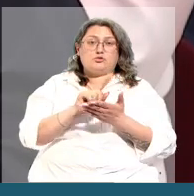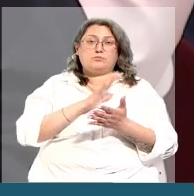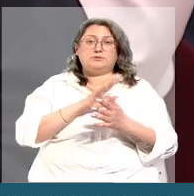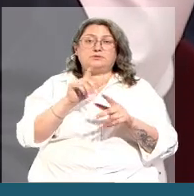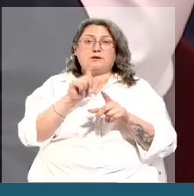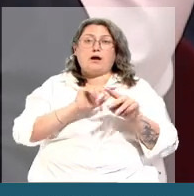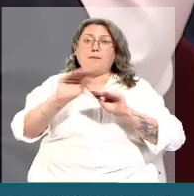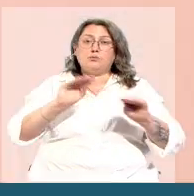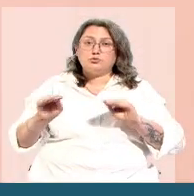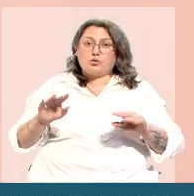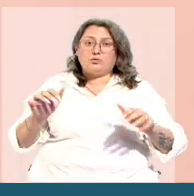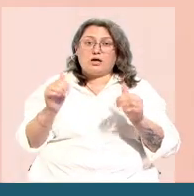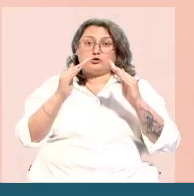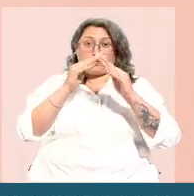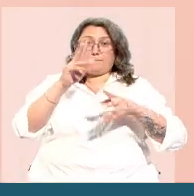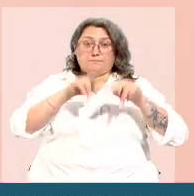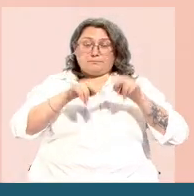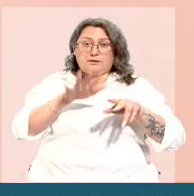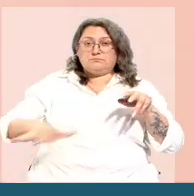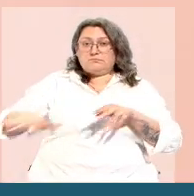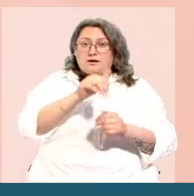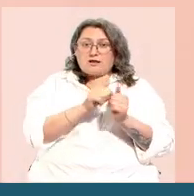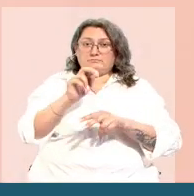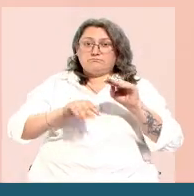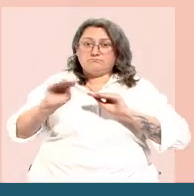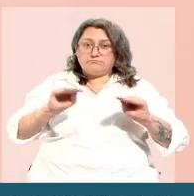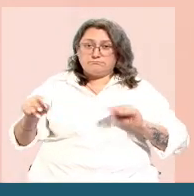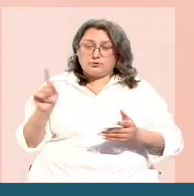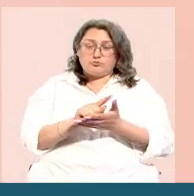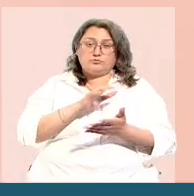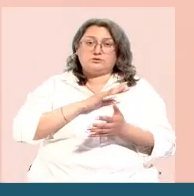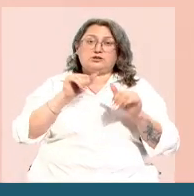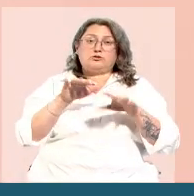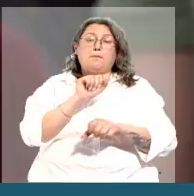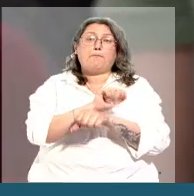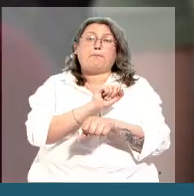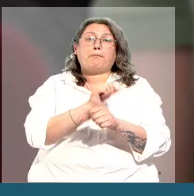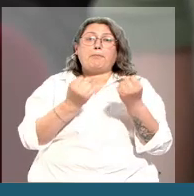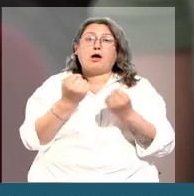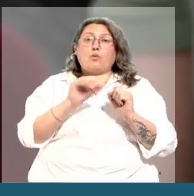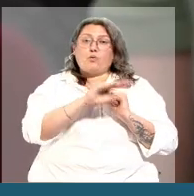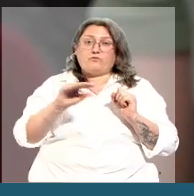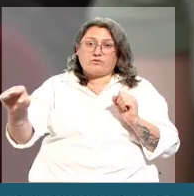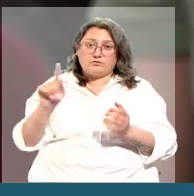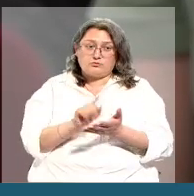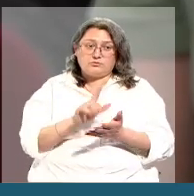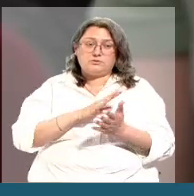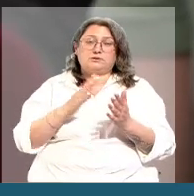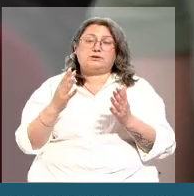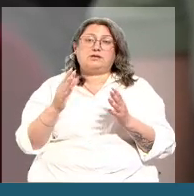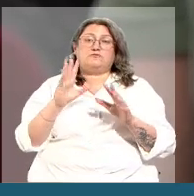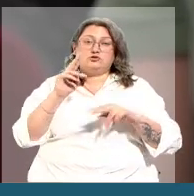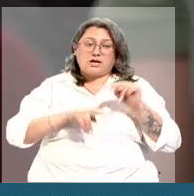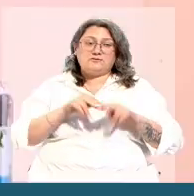жабдықталуы тиіс. Сондай-ақ көлік тұрағы орындарының мәселесін де шешу керек. Баспана құрылысы қарқынды, дегенмен аулада көлік қоятын жер жоқ. Қала